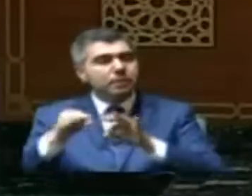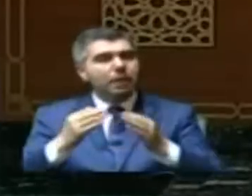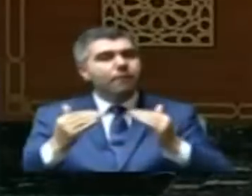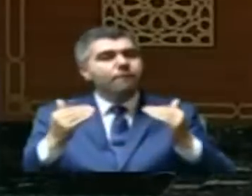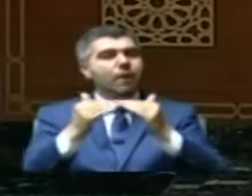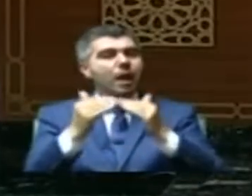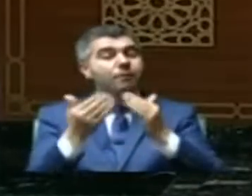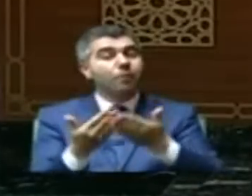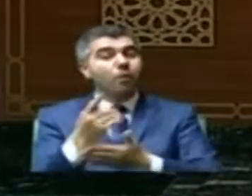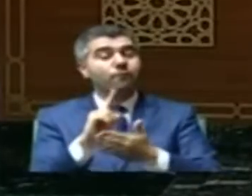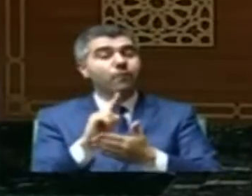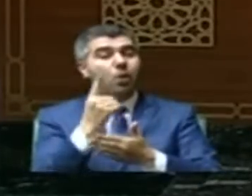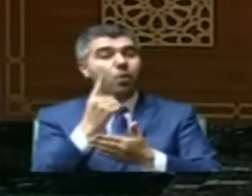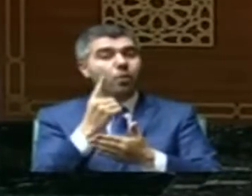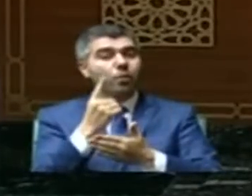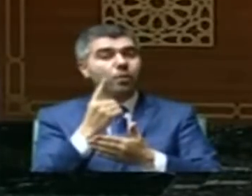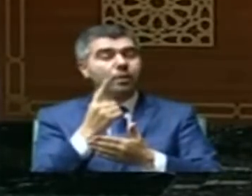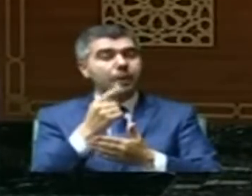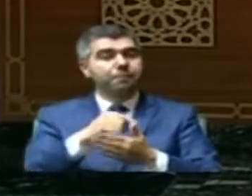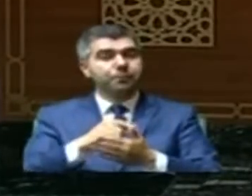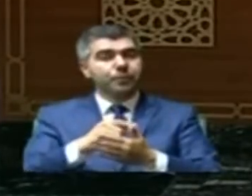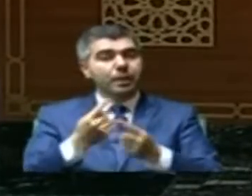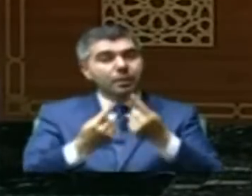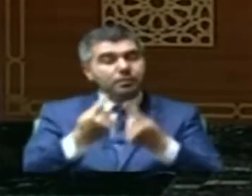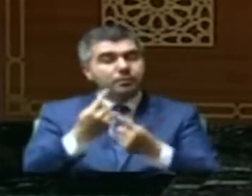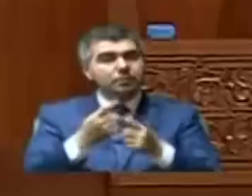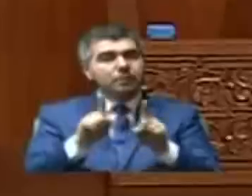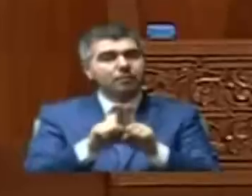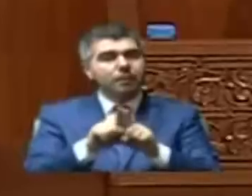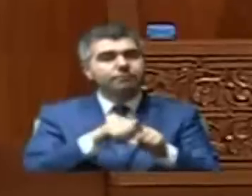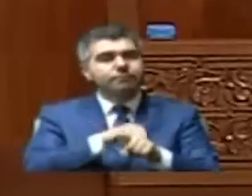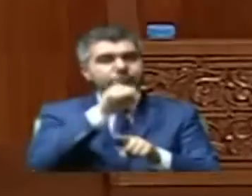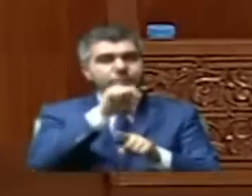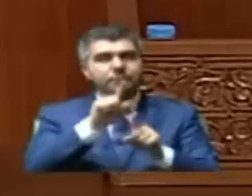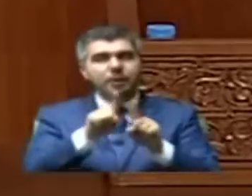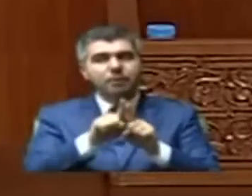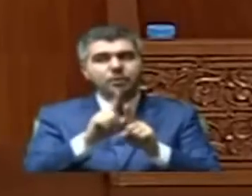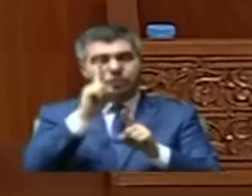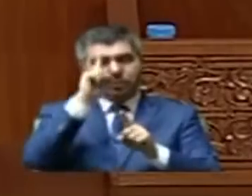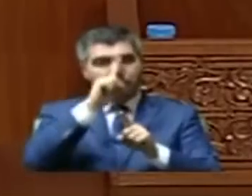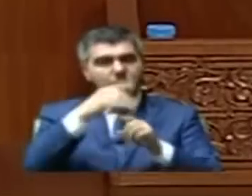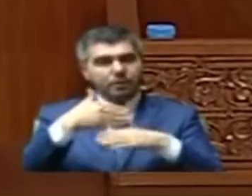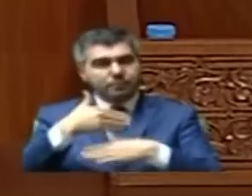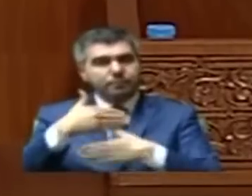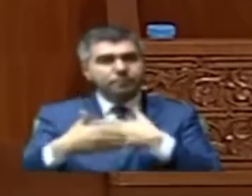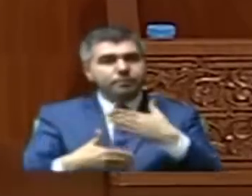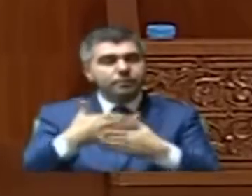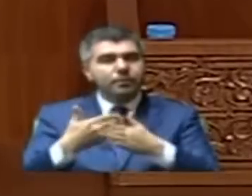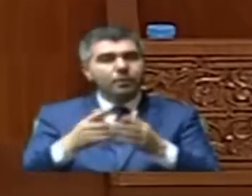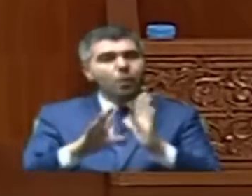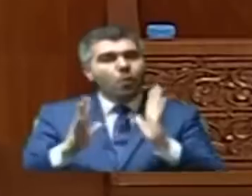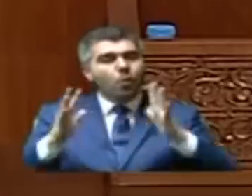المنظومه اذا جزء من التقاء موجود ولكن احنا نطمح ونطمع في في مستوى اعلى من